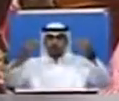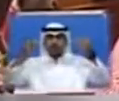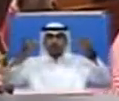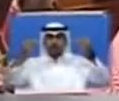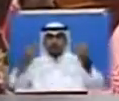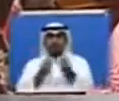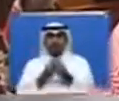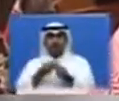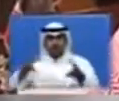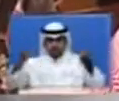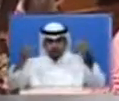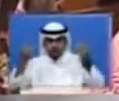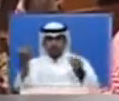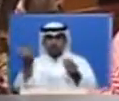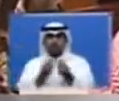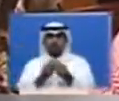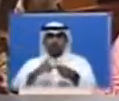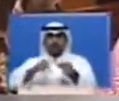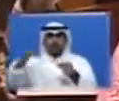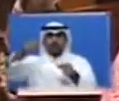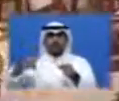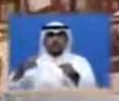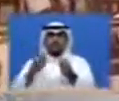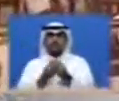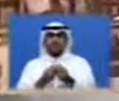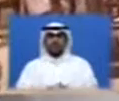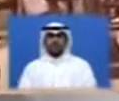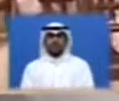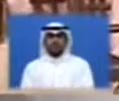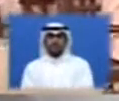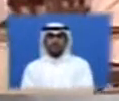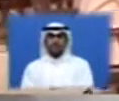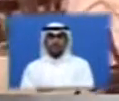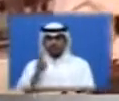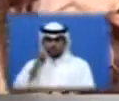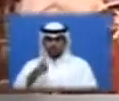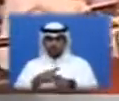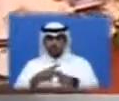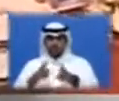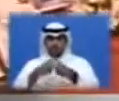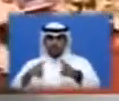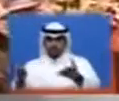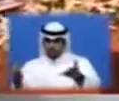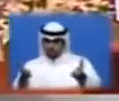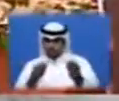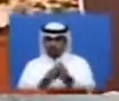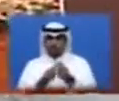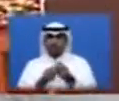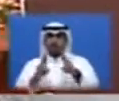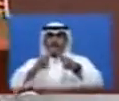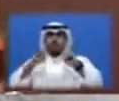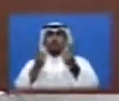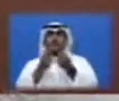المعرفة عند جميع الدول المجلس. إن استضافة دولة الكويت للمؤتمر